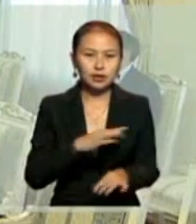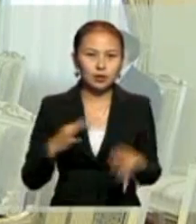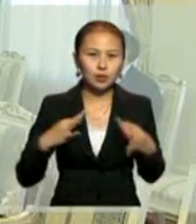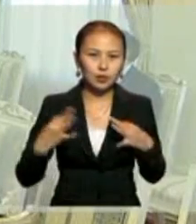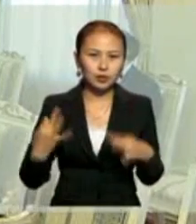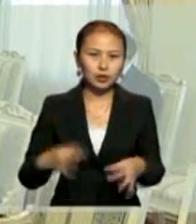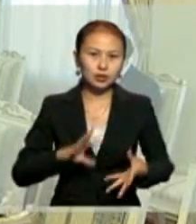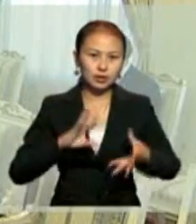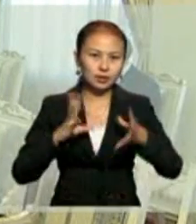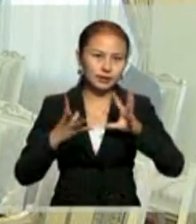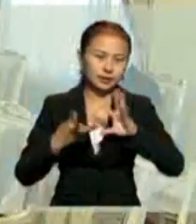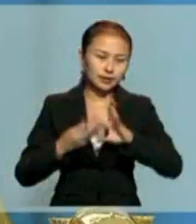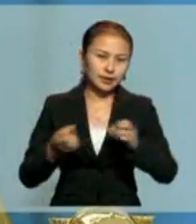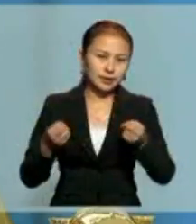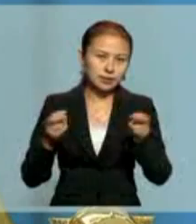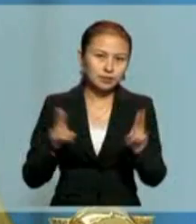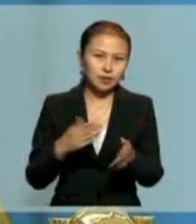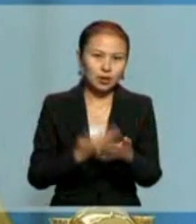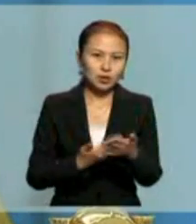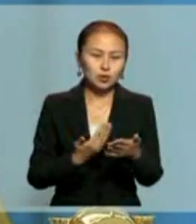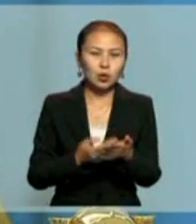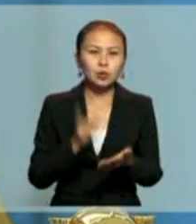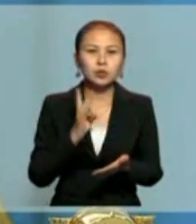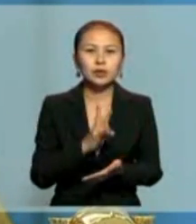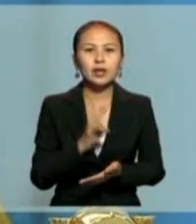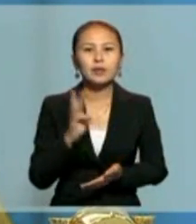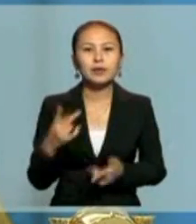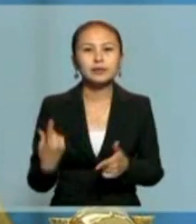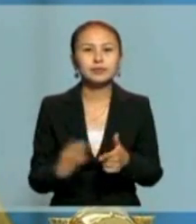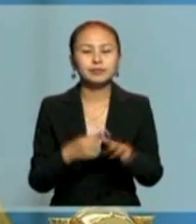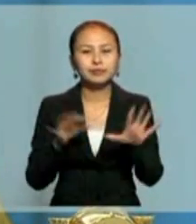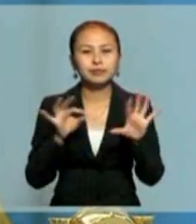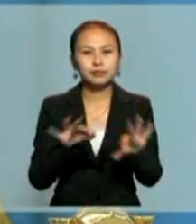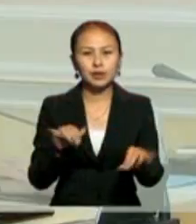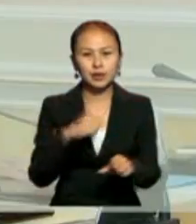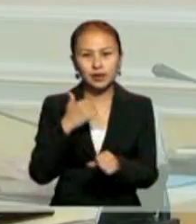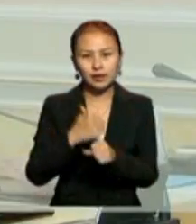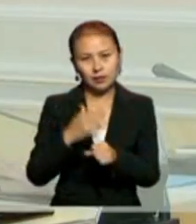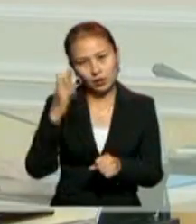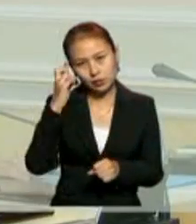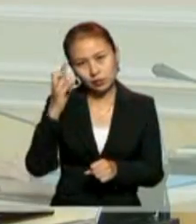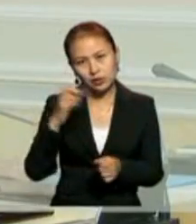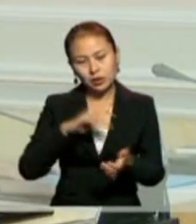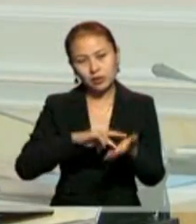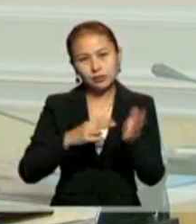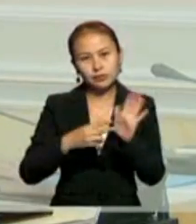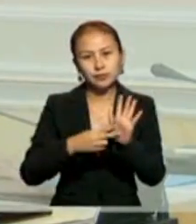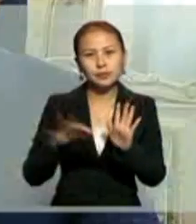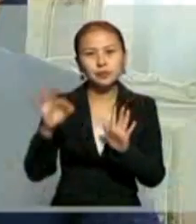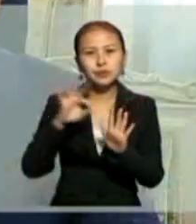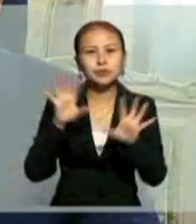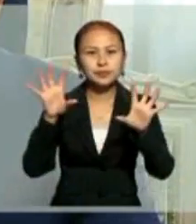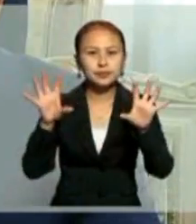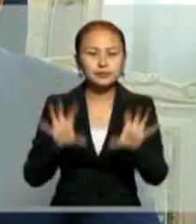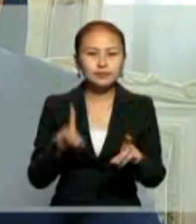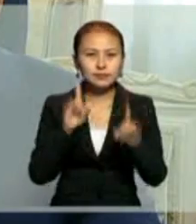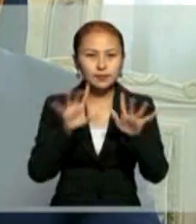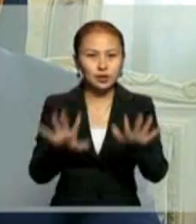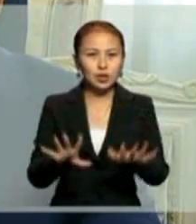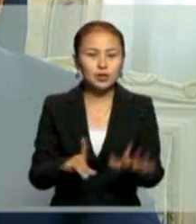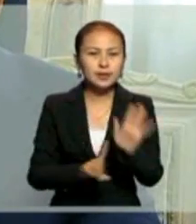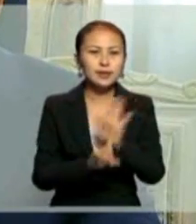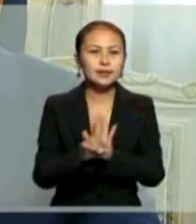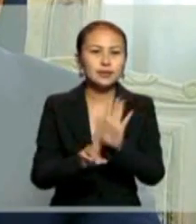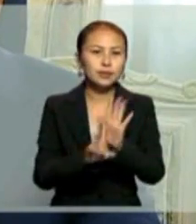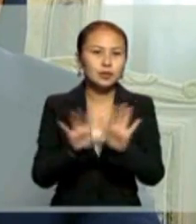қызметінің алдын-ала қорытындыларына арналған кеңесте Нұрсұлтан Назарбаев осылай деді. Елбасы тиісті заң жобаларын парламенттің күзгі сессиясы